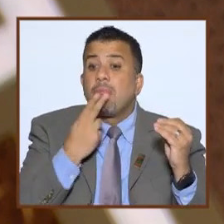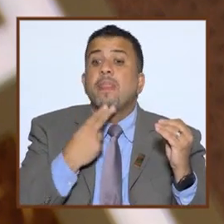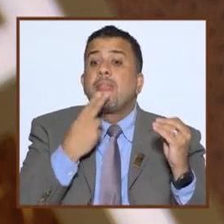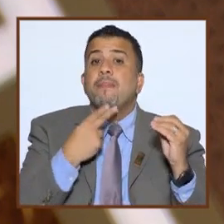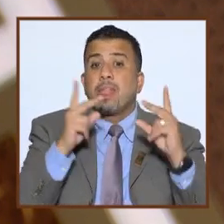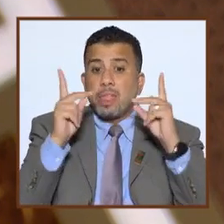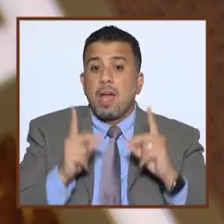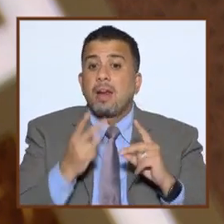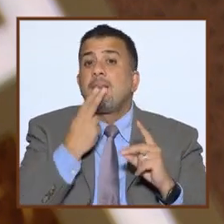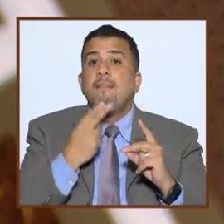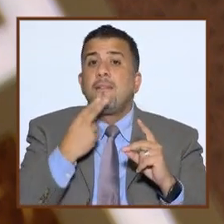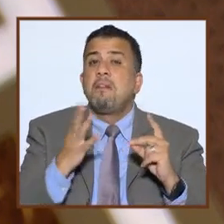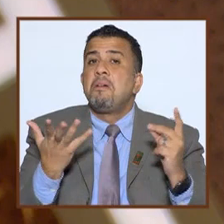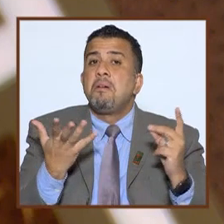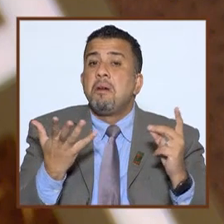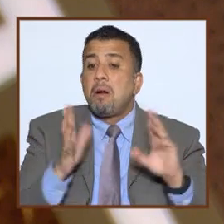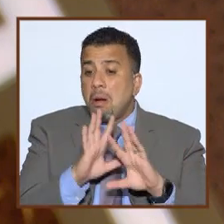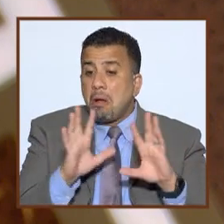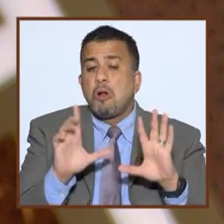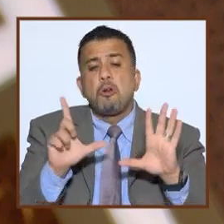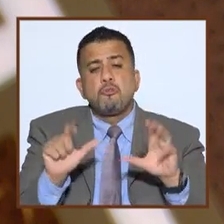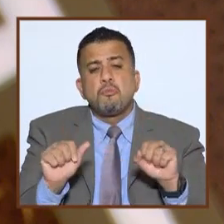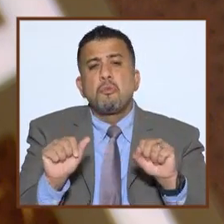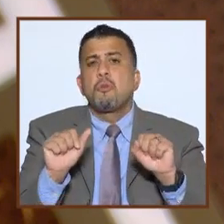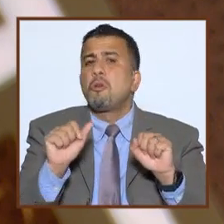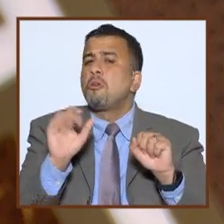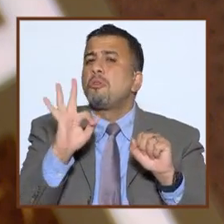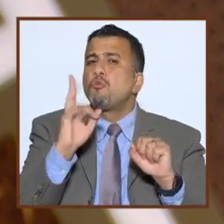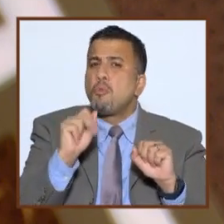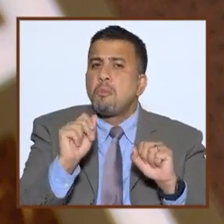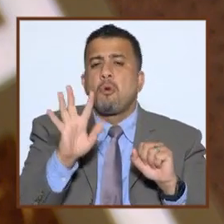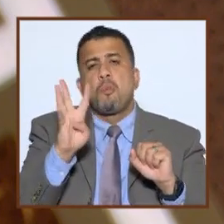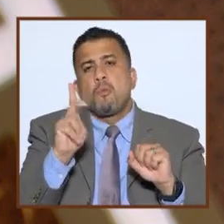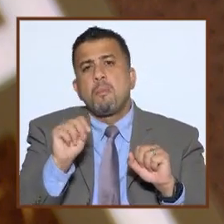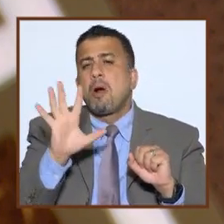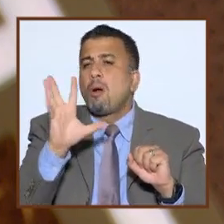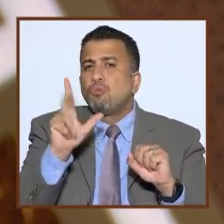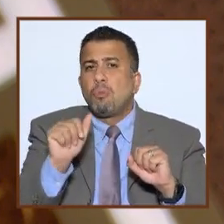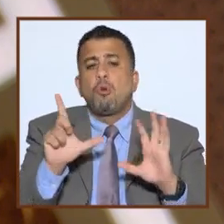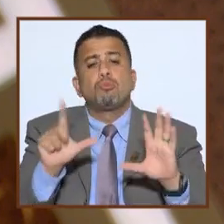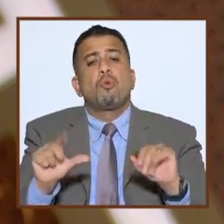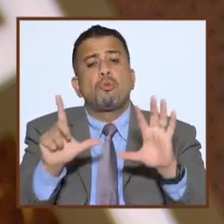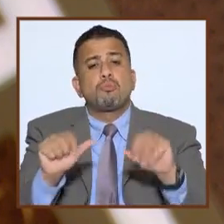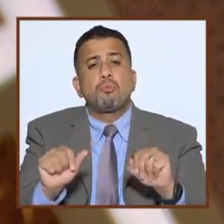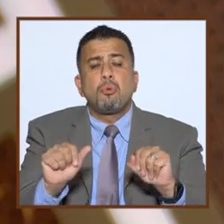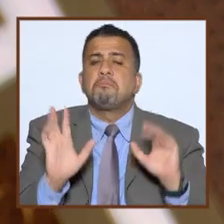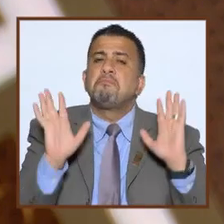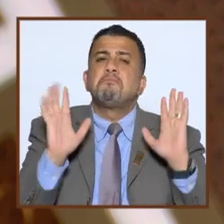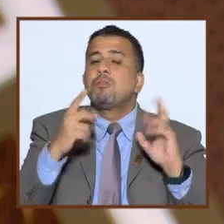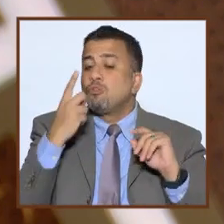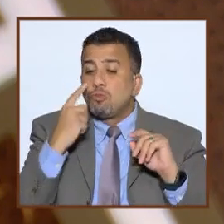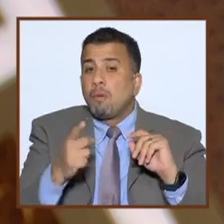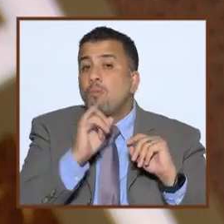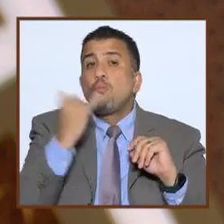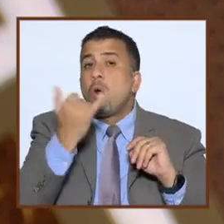ولو كان بعد يومين ثلاثه اسبوعين اربعه مباشره تقوم وتصلي بمجرد ان